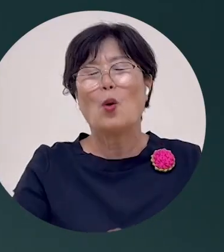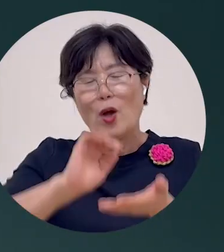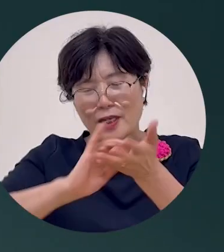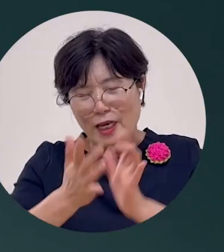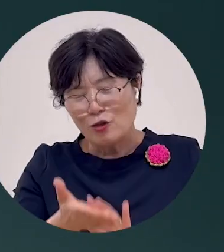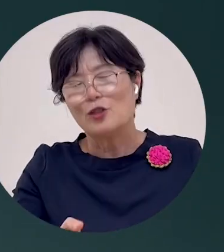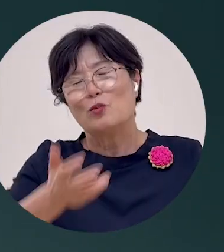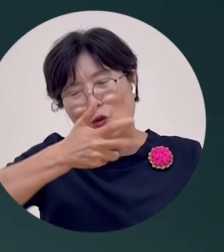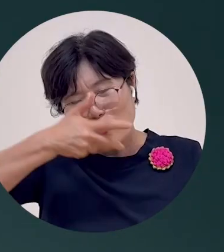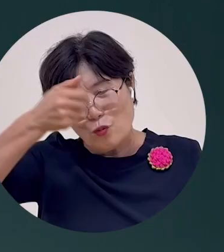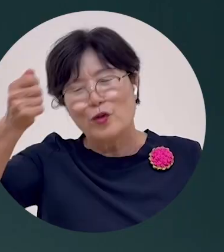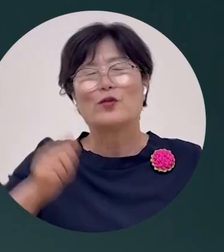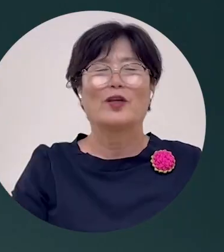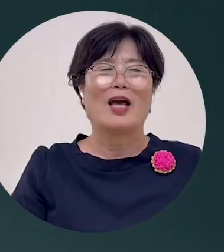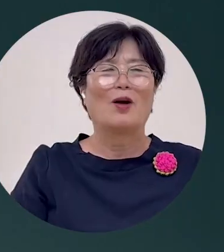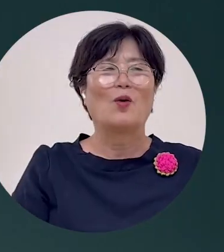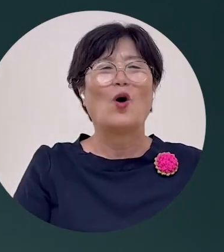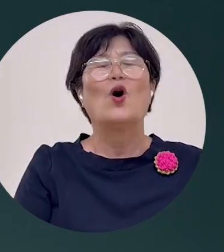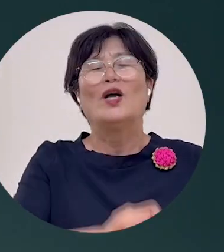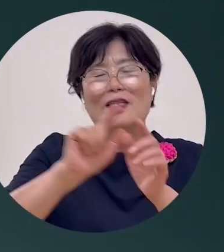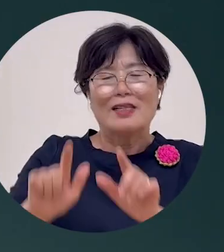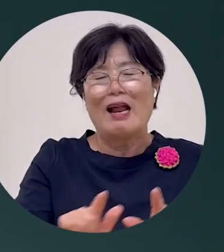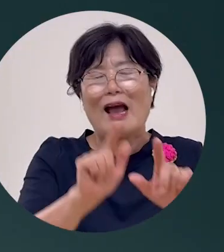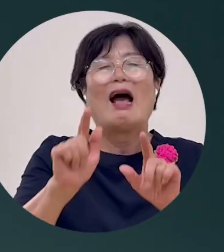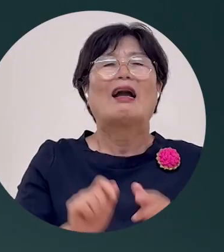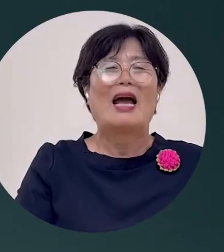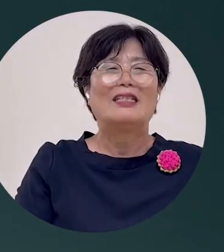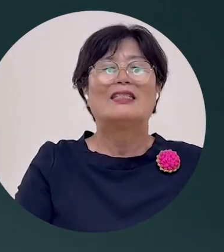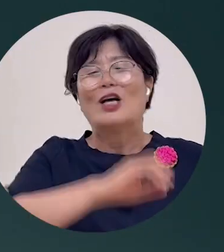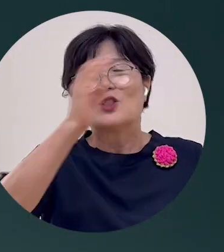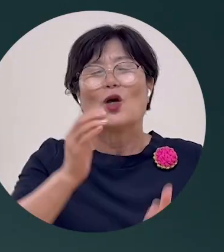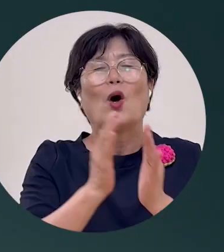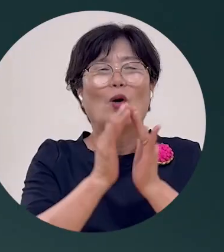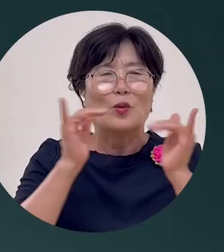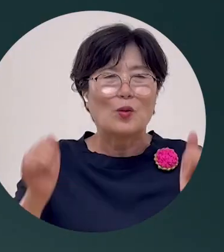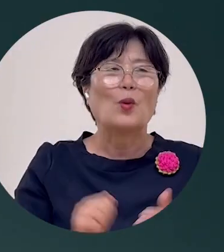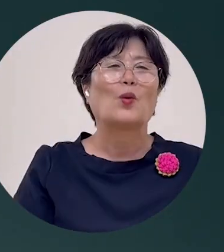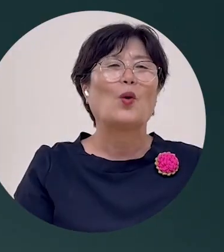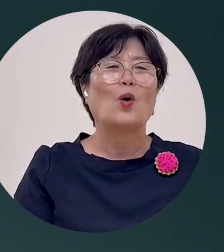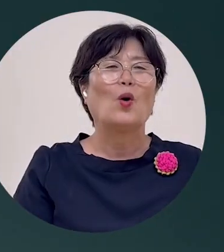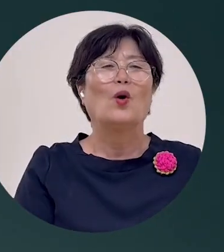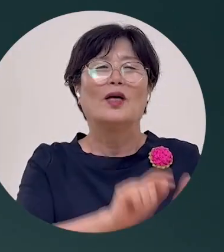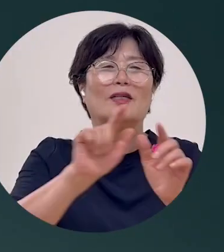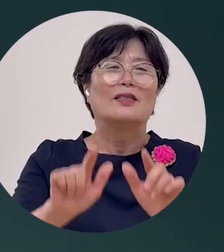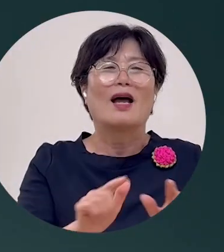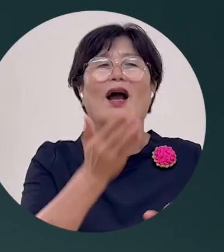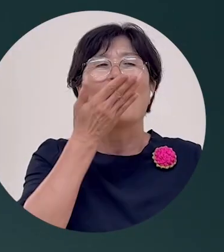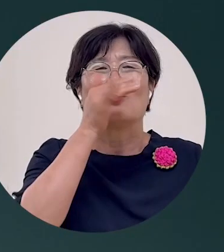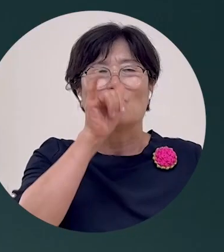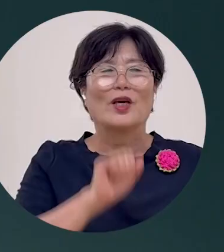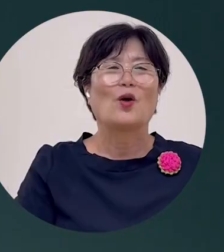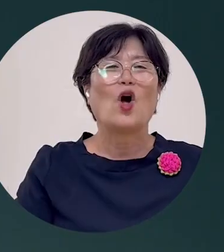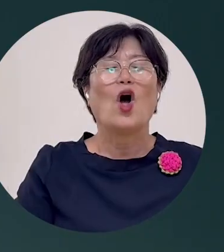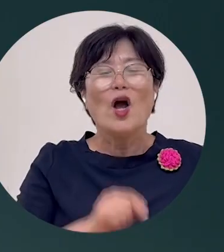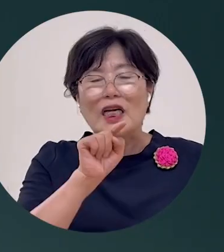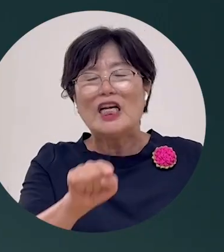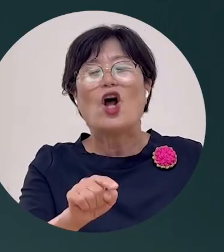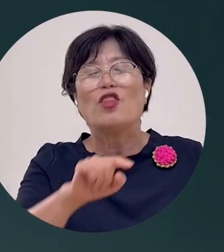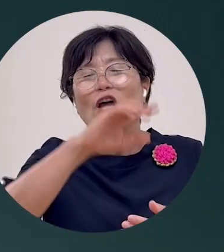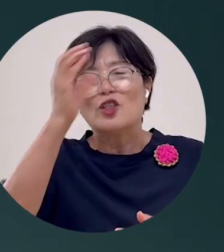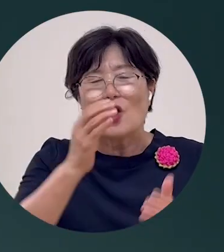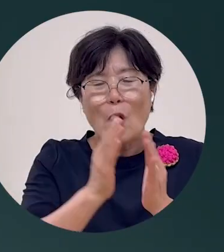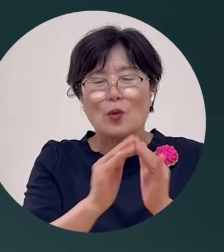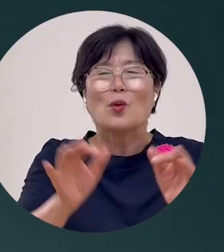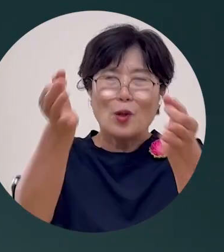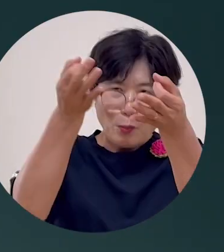하는 우리가 예수의 성도로 살아갈 때 그런 우리를 지켜보고 계시는 예수님도 기분이 좋을까요? 기분이